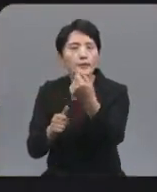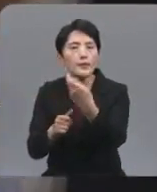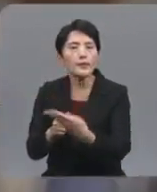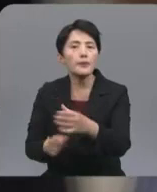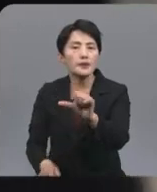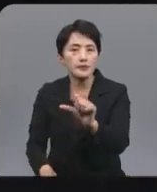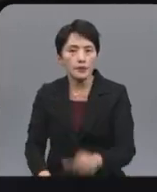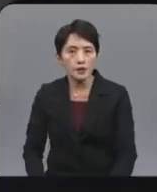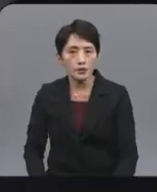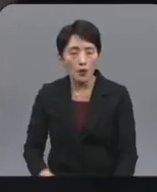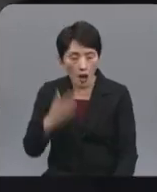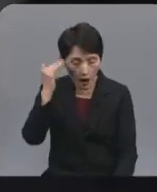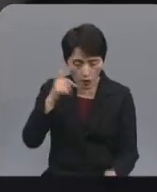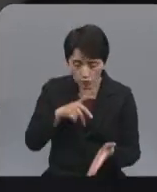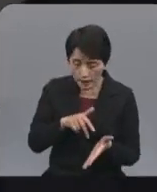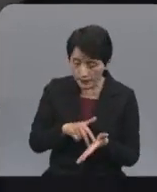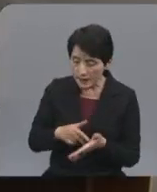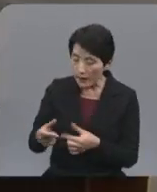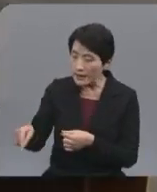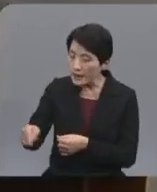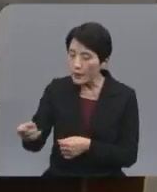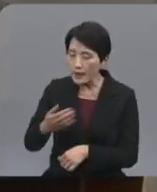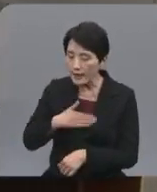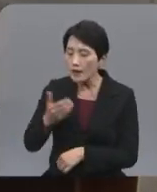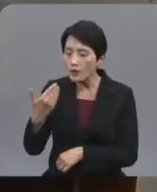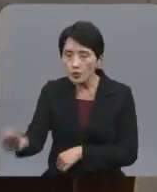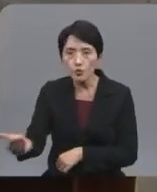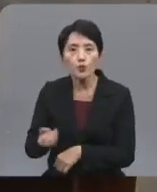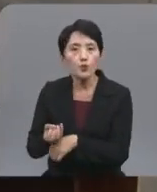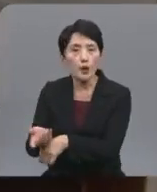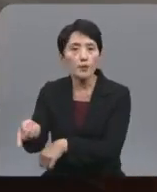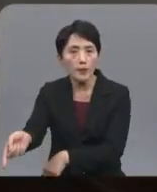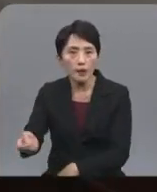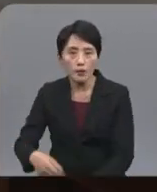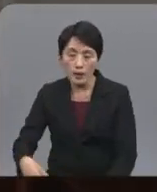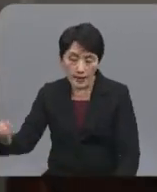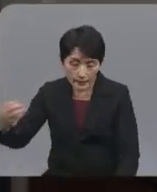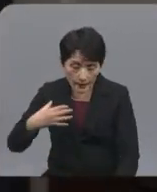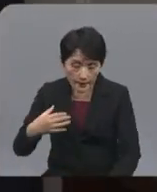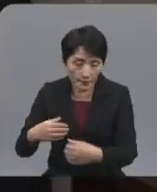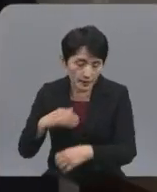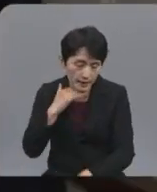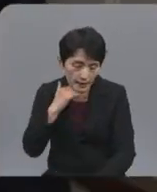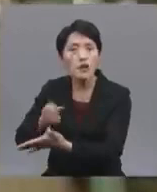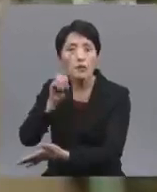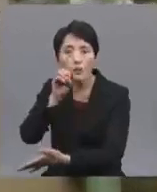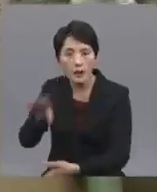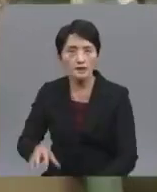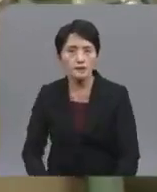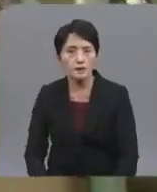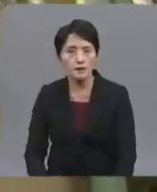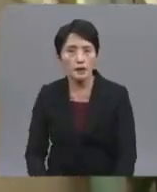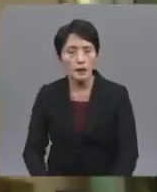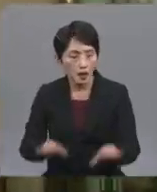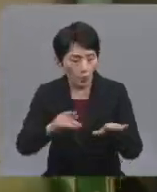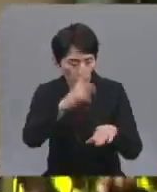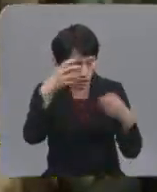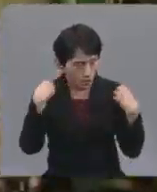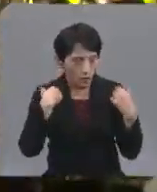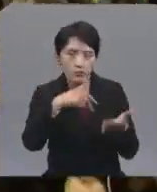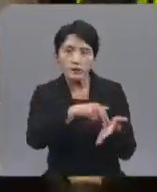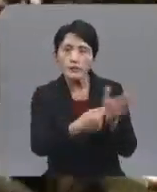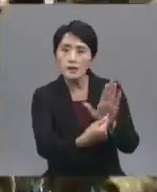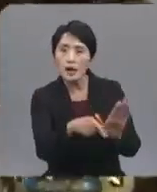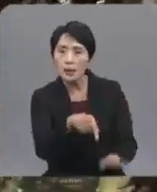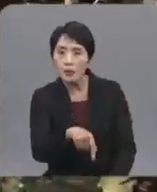về việc lập nguồn ngân sách Ngoại trưởng Park cho biết sẽ huy động Ngân sách từ sự quyên góp tự nguyện của người dân tăng cường hơn nữa nguồn tài chính khả dụng